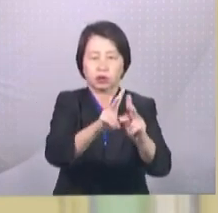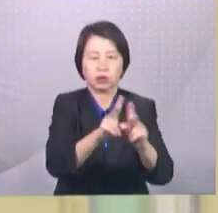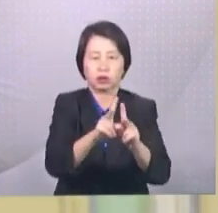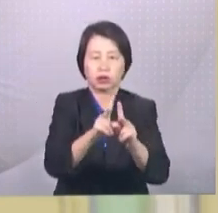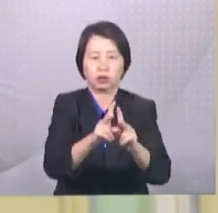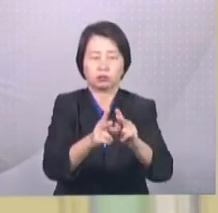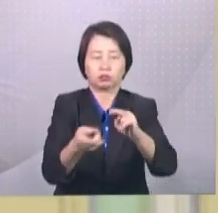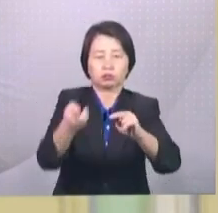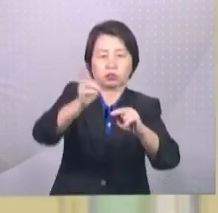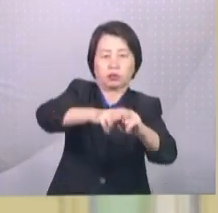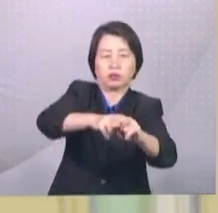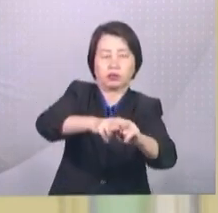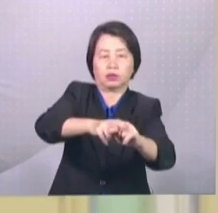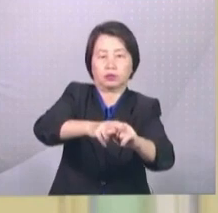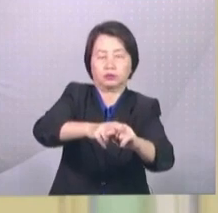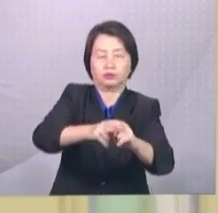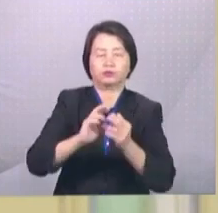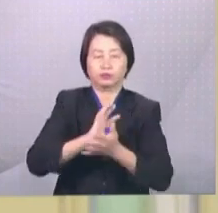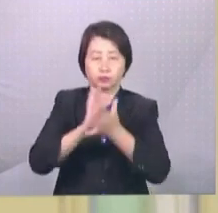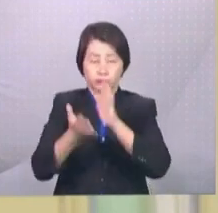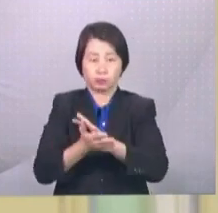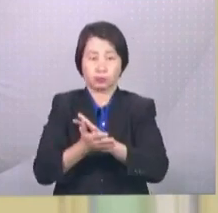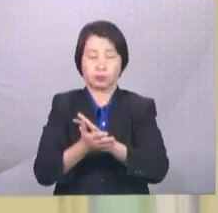kampung-kampung tambahan. Jadi